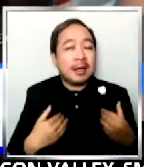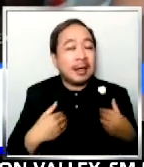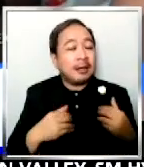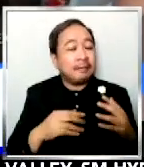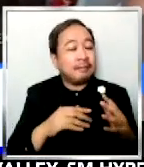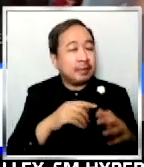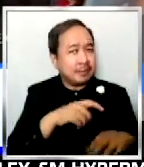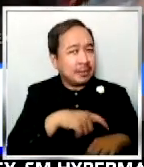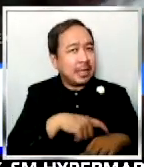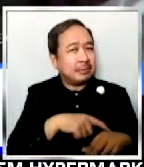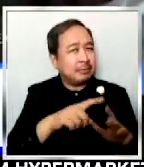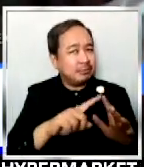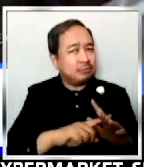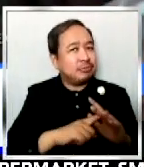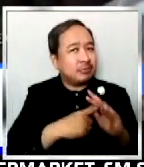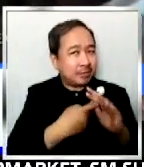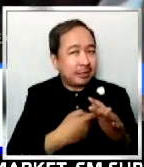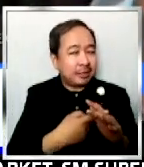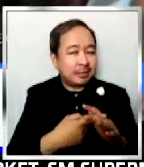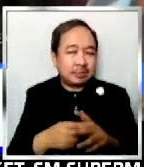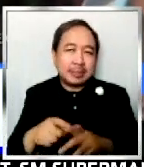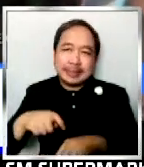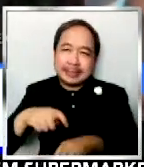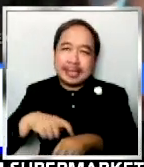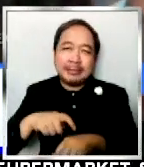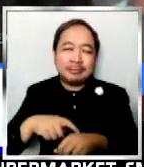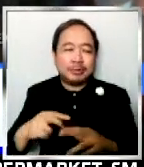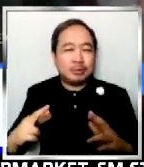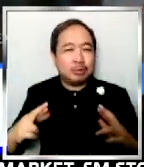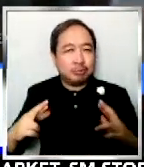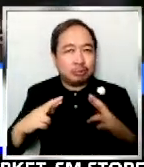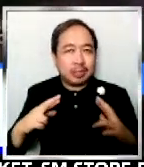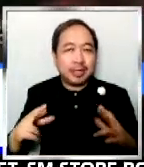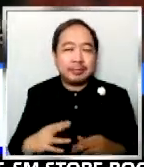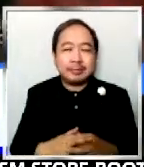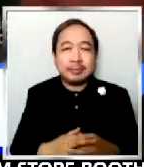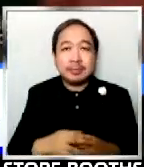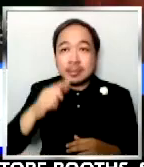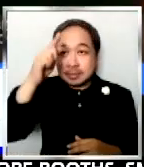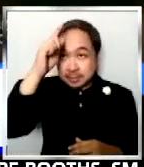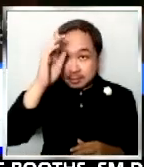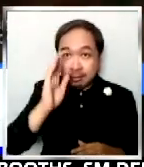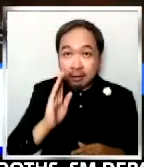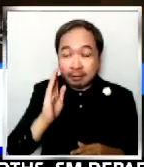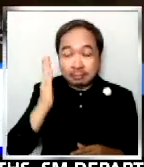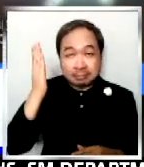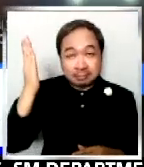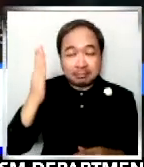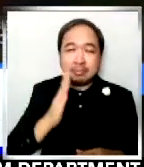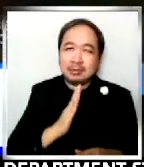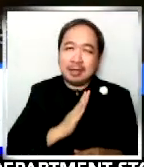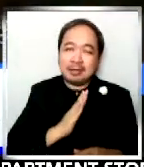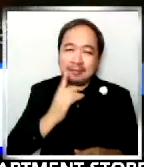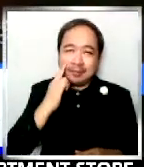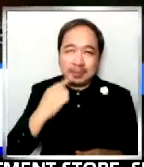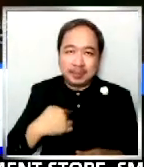retire. God is really very kind to me. Para sa GMA Integrated News,